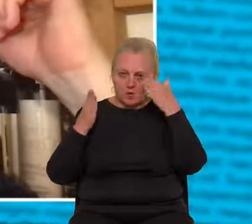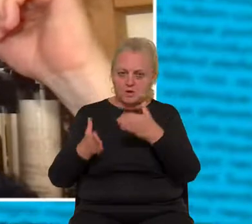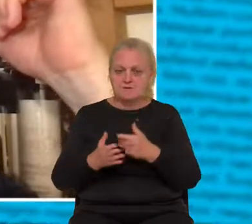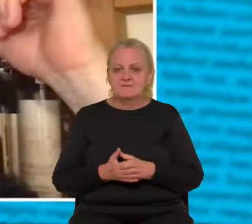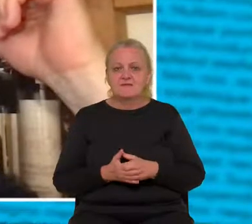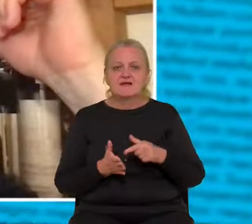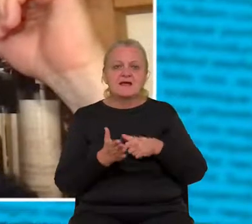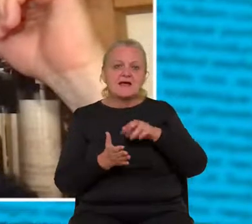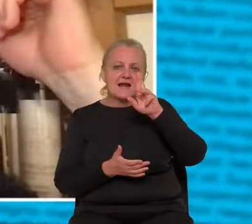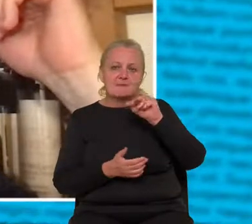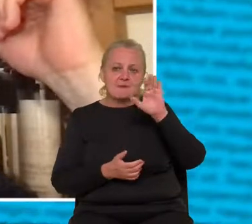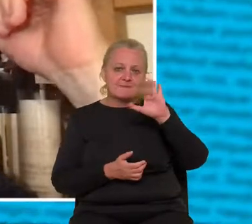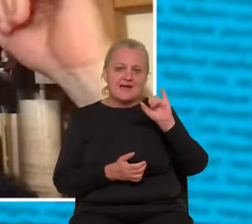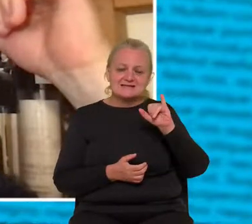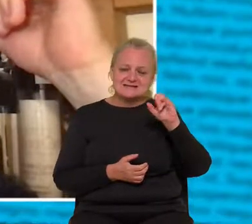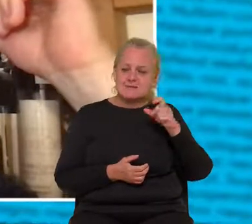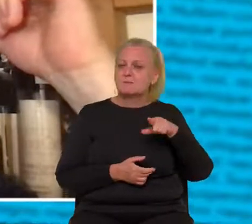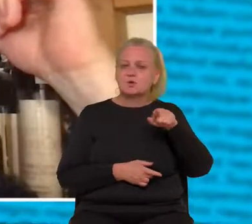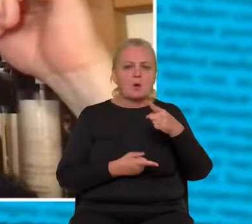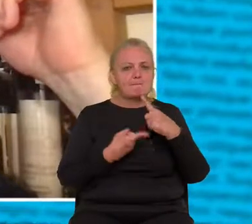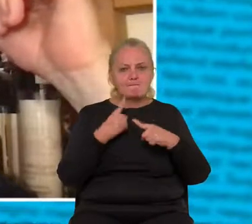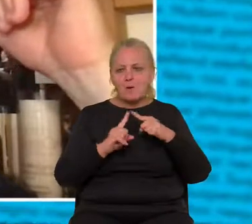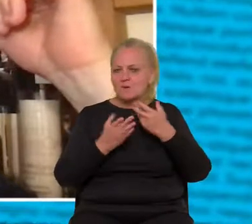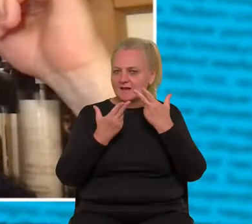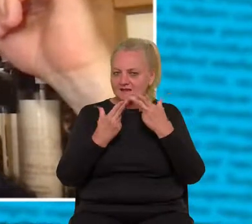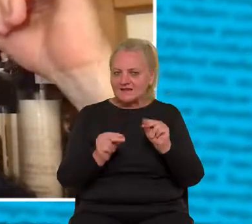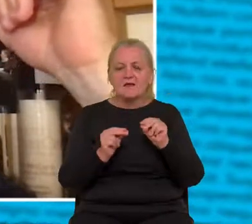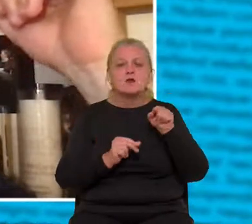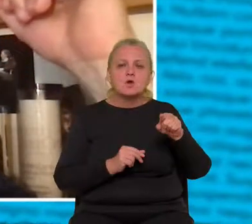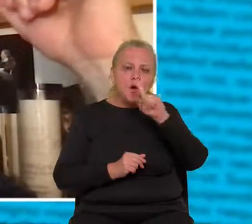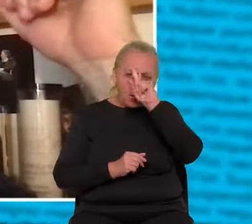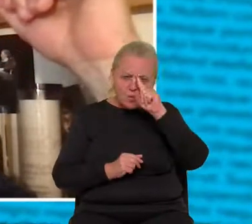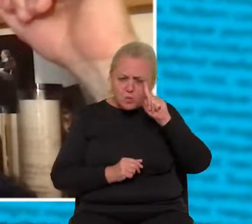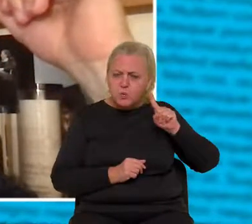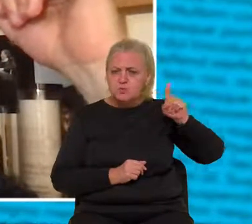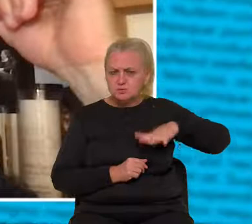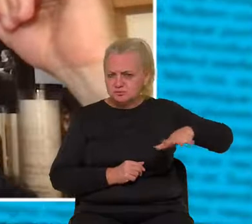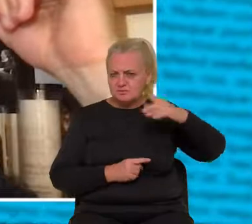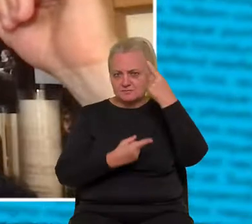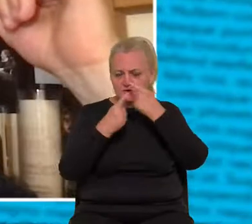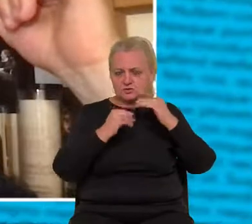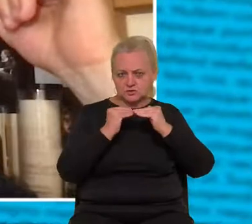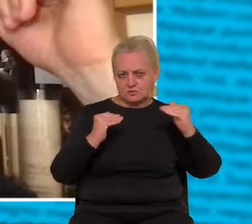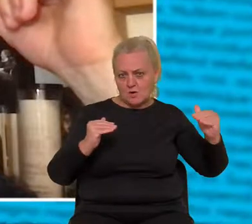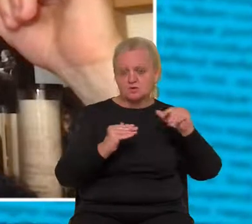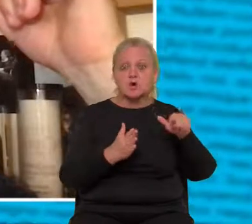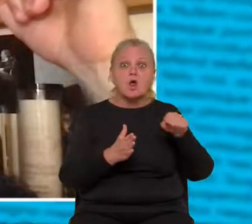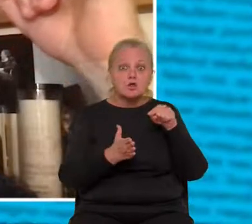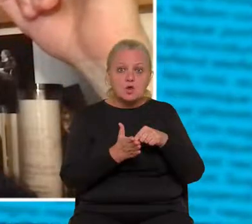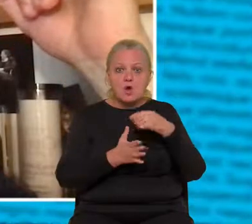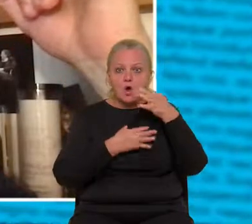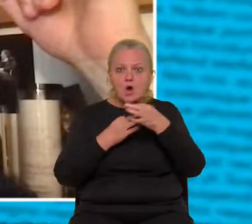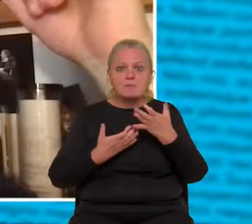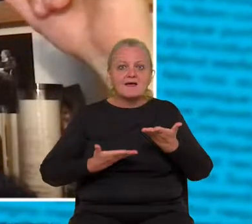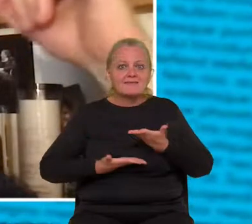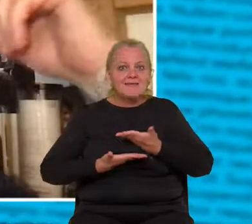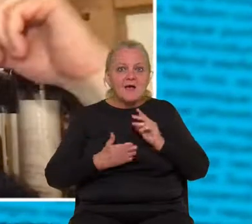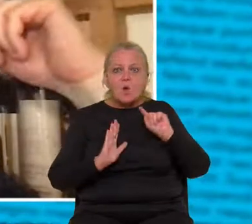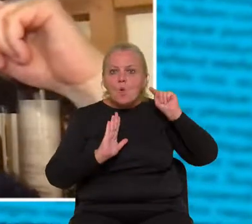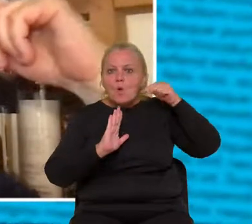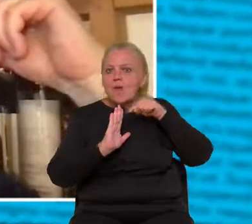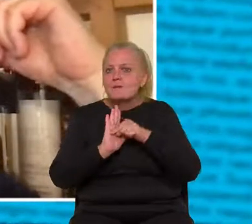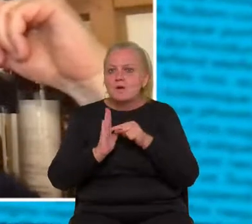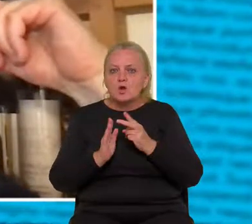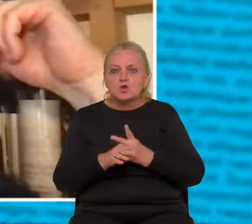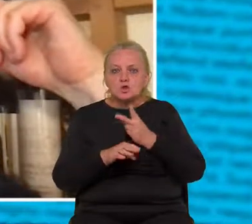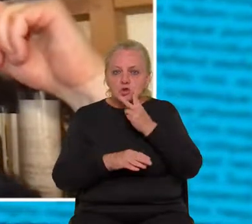Bassam nie są politykami, żyją na głęboko ludzkim poziomie i ta opowieść daje nam głębszy dostęp do